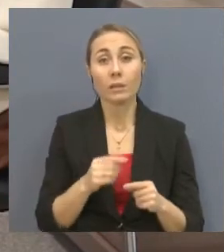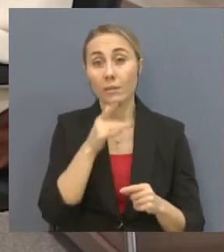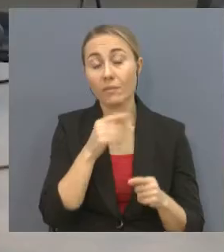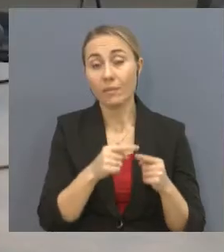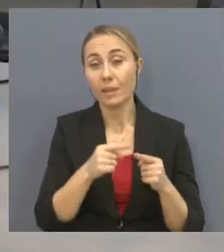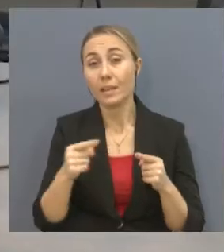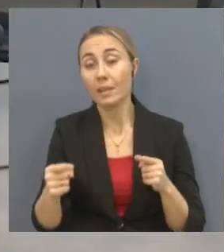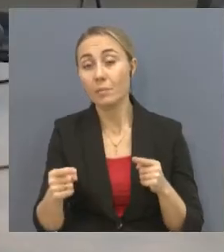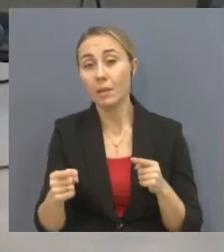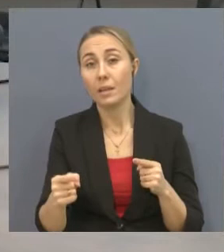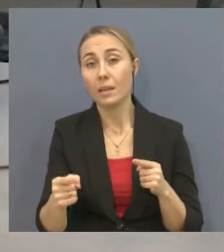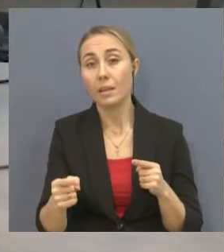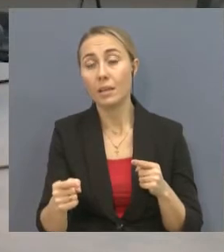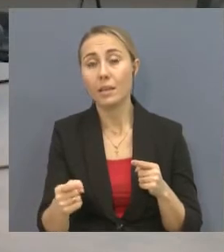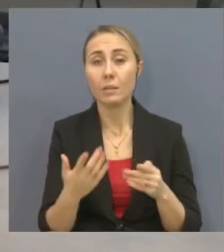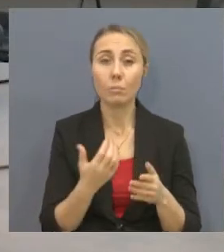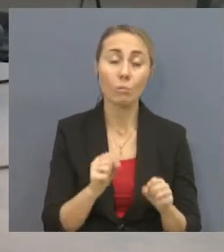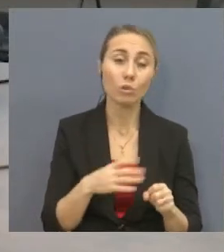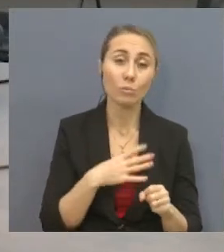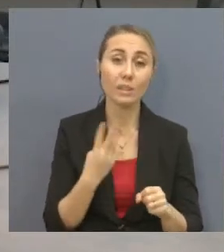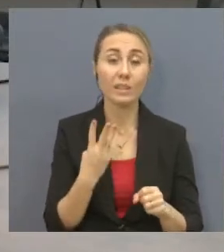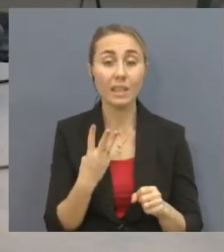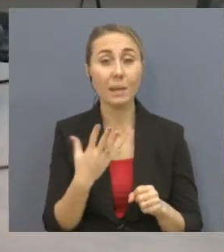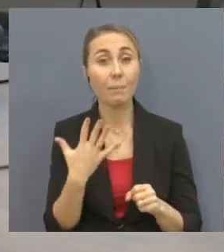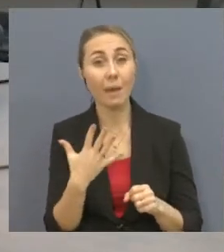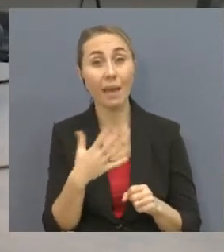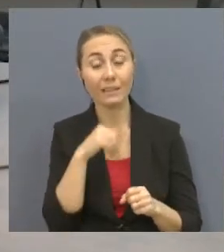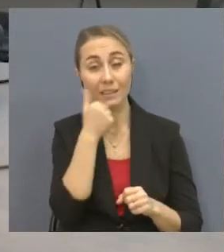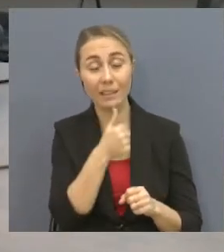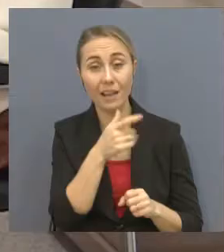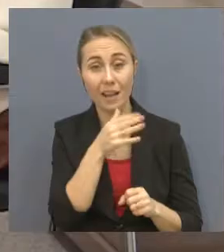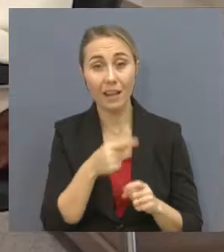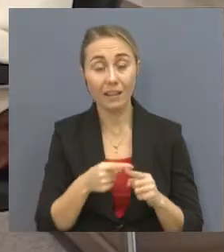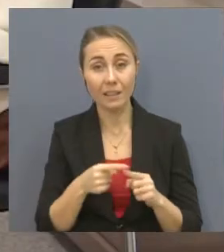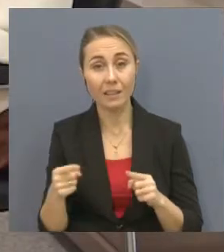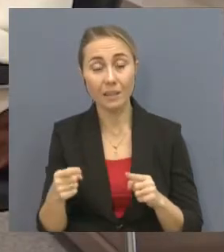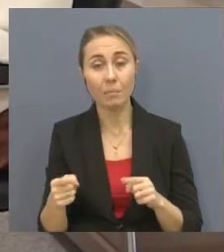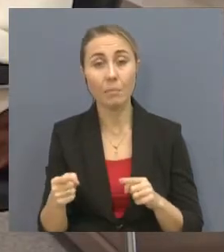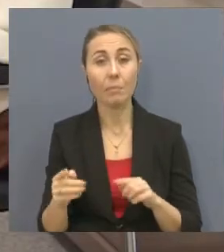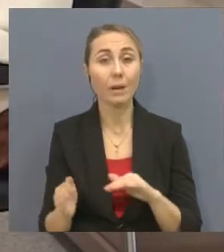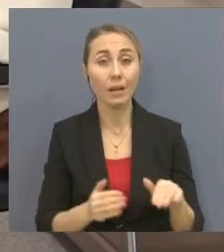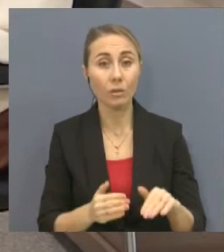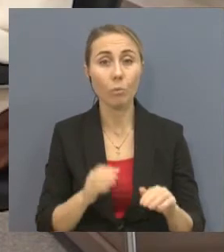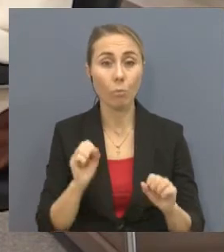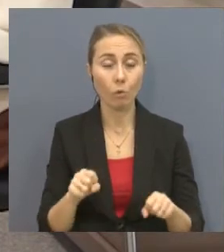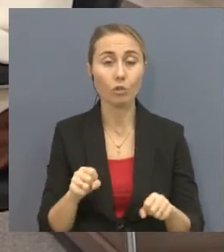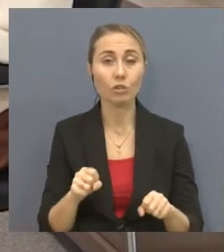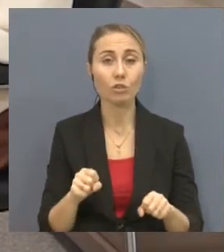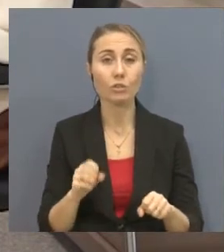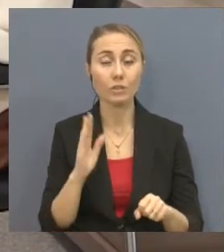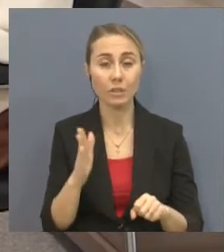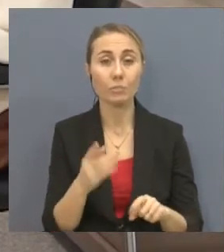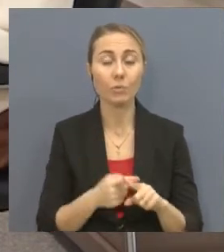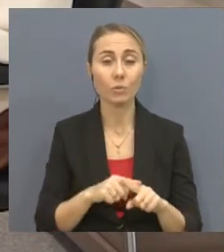по истечению 3 5 лет можно будет понимать можно будет оценить и понять насколько